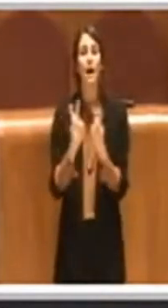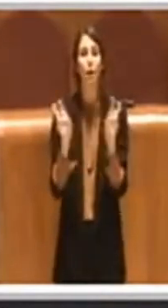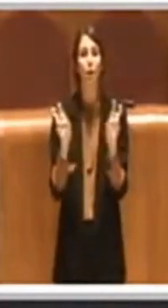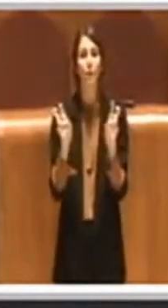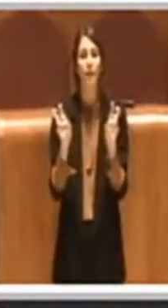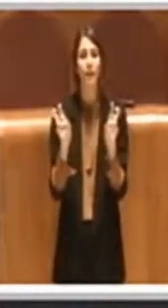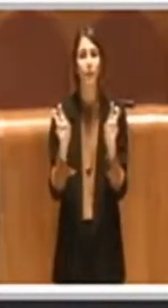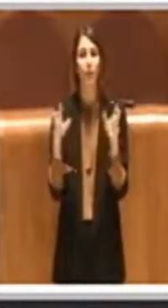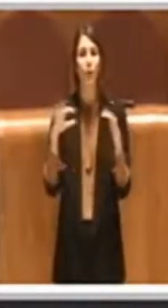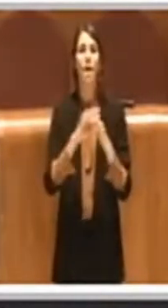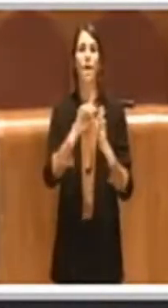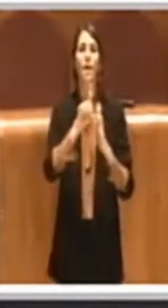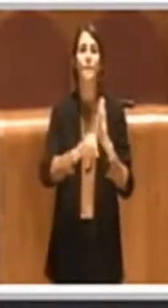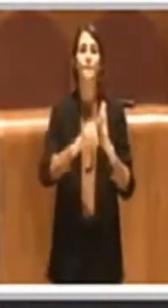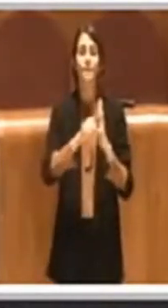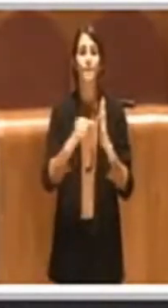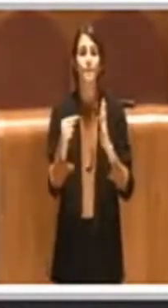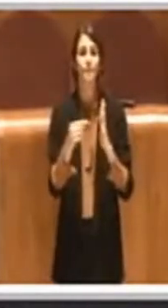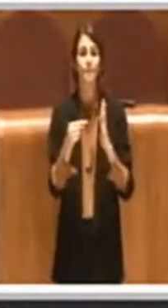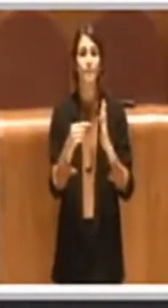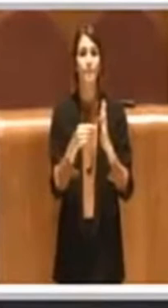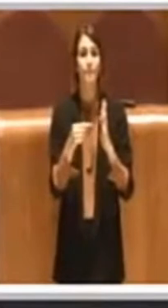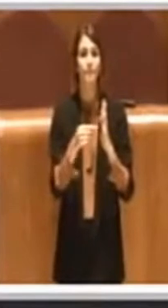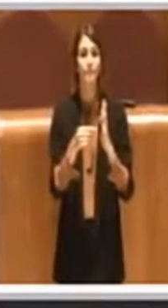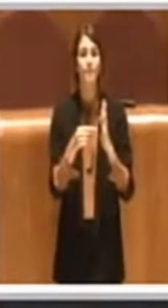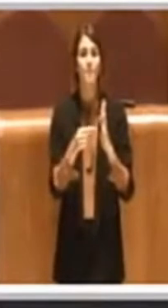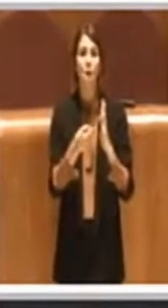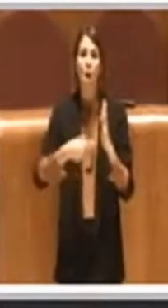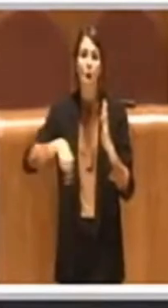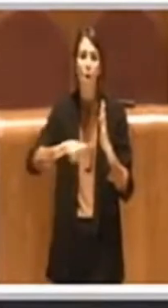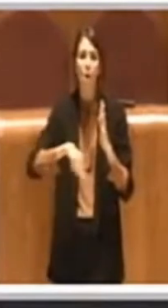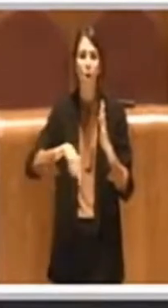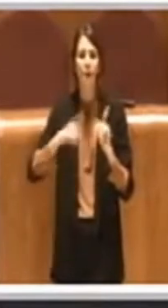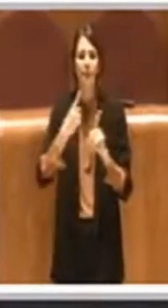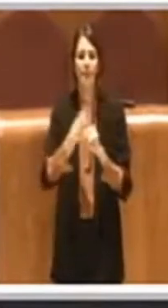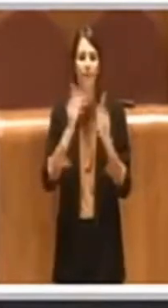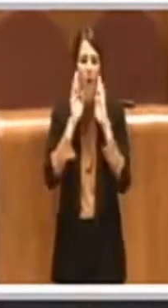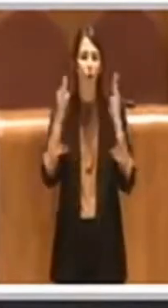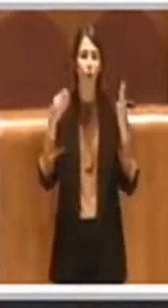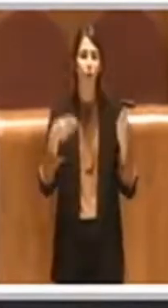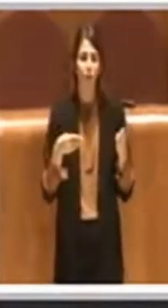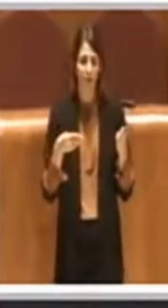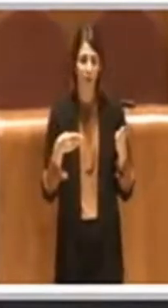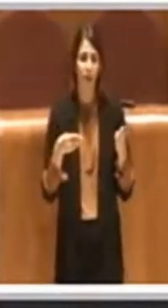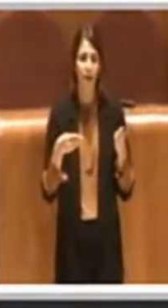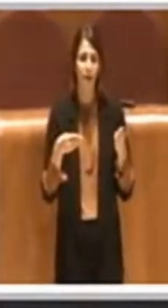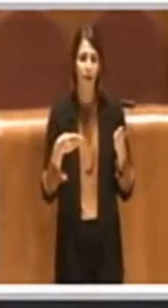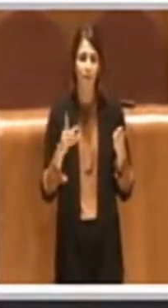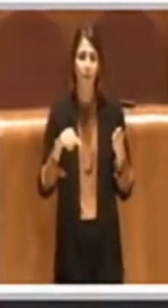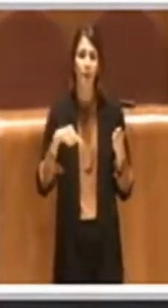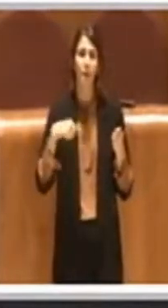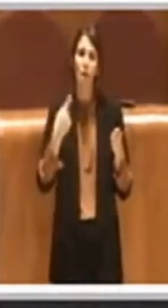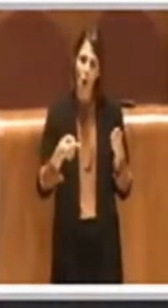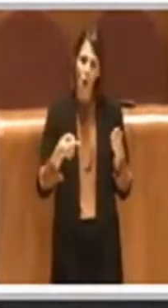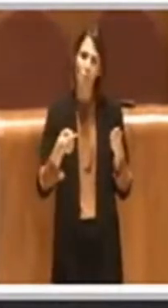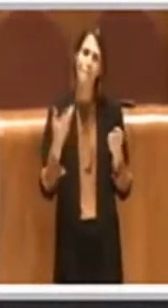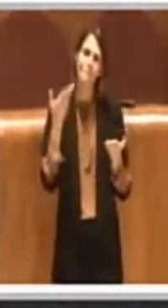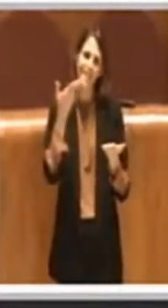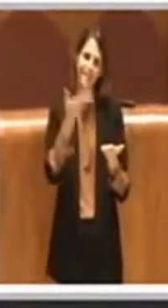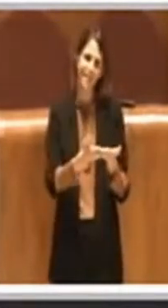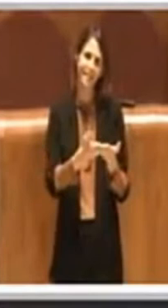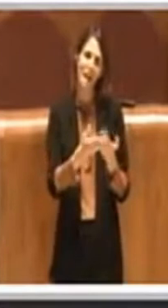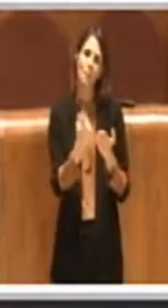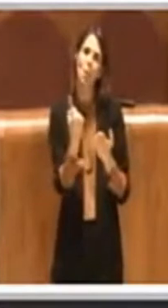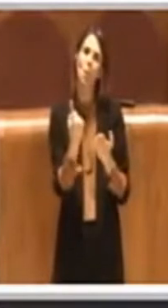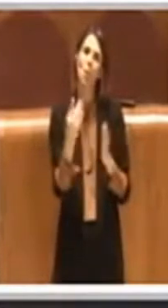della delibera su cui vi siete soffermati e su cui noi poi dopo presenteremo anche